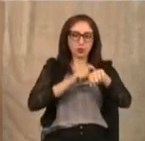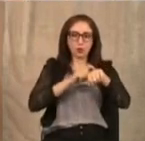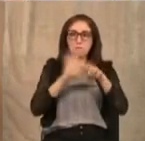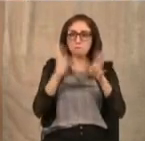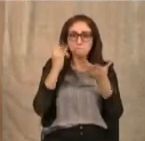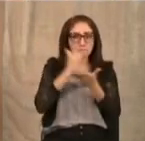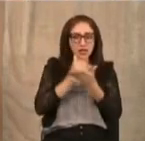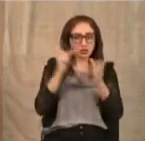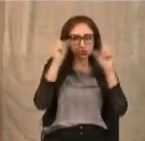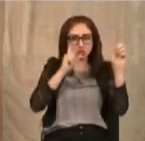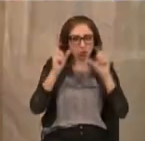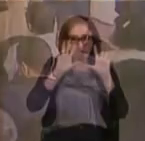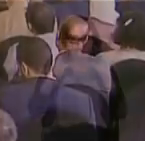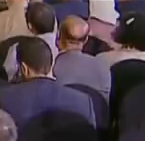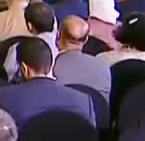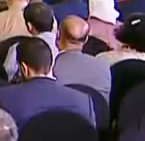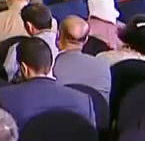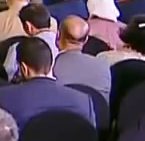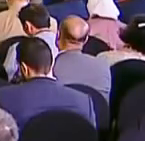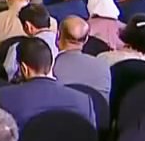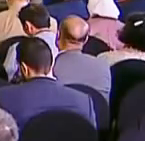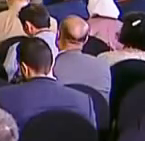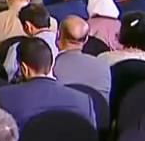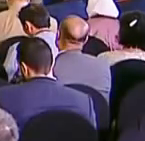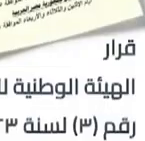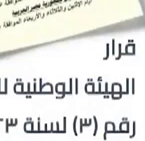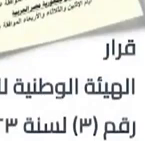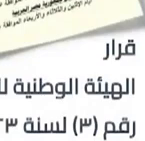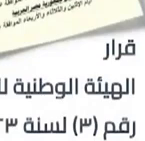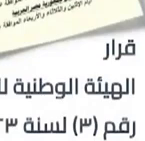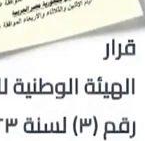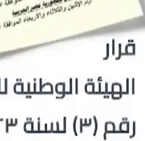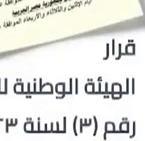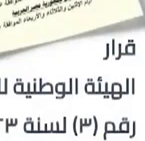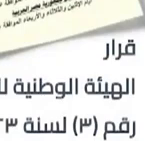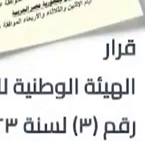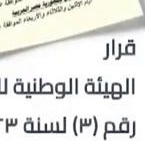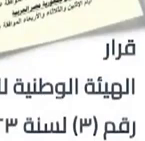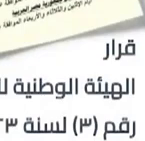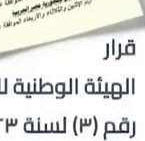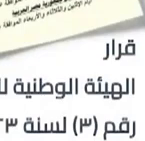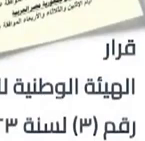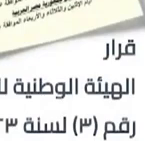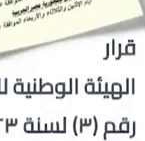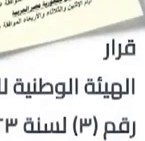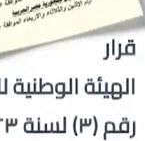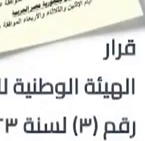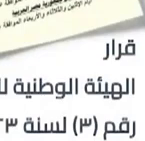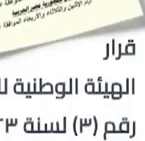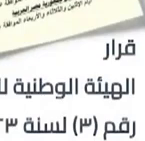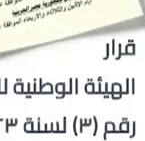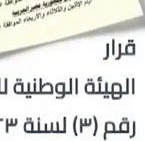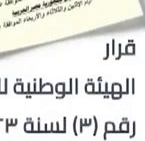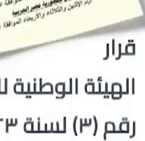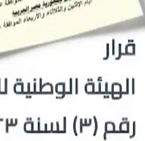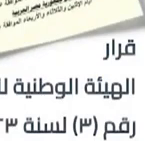القضائي الذي نص الدستور على انتهائه في 17 يناير 2004